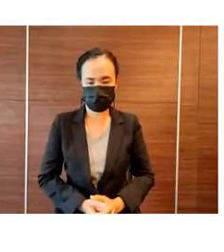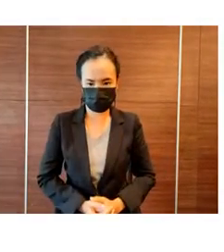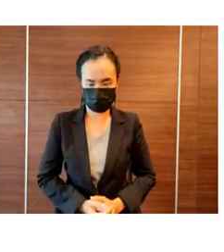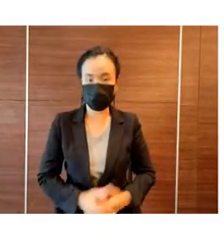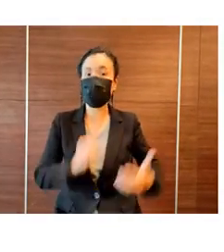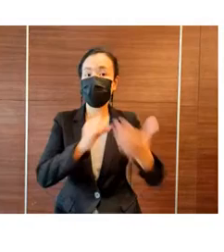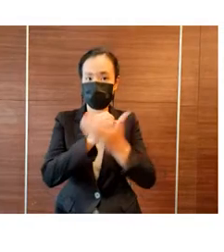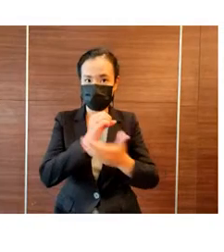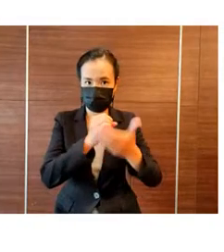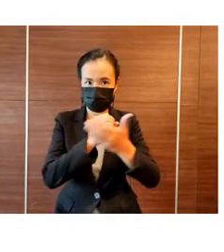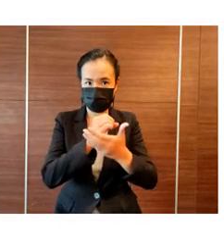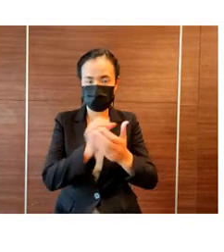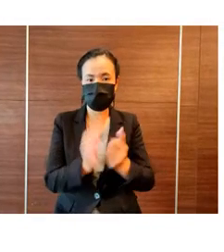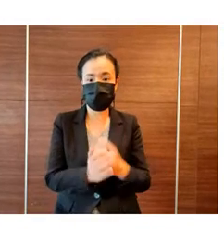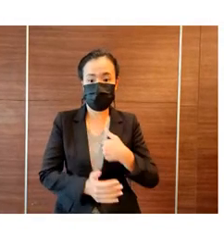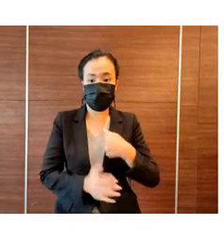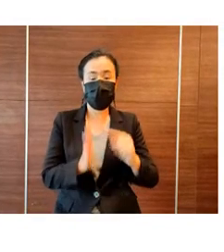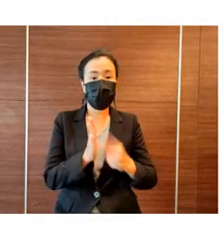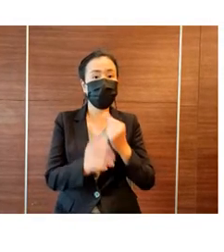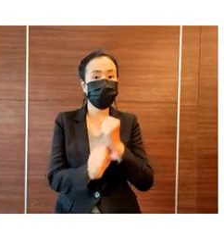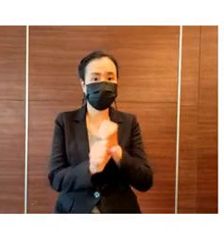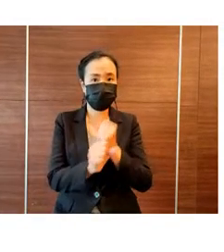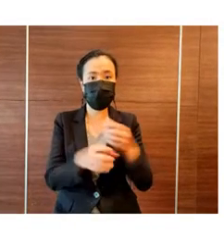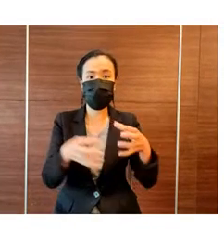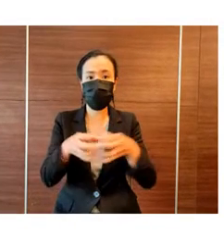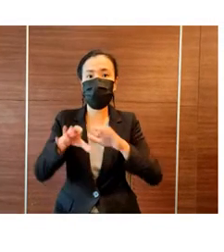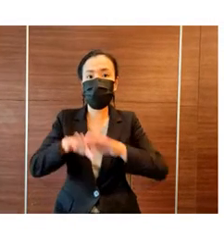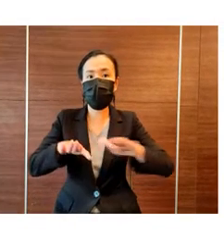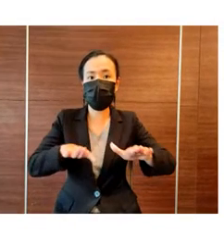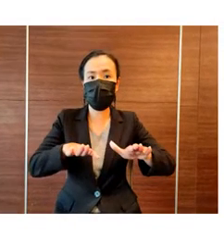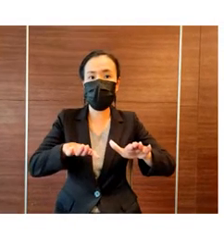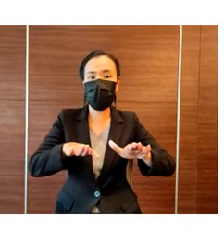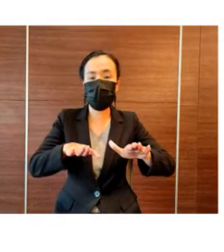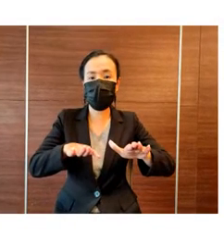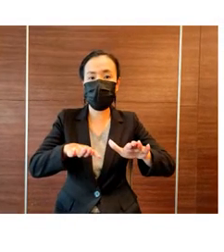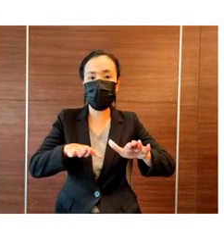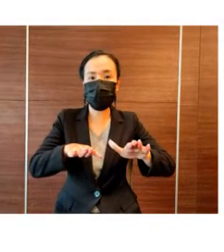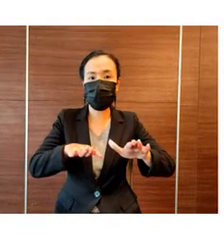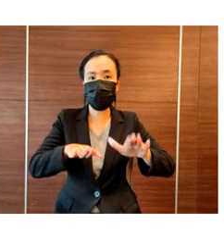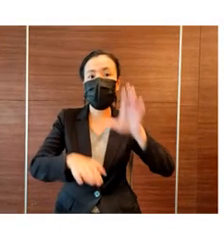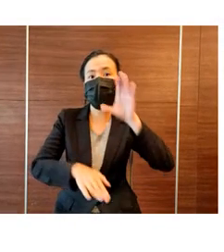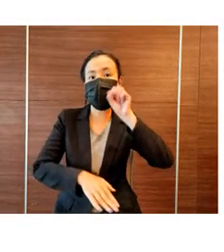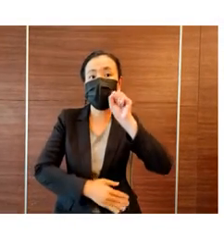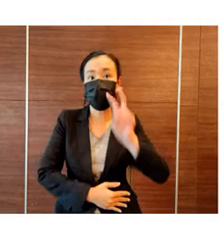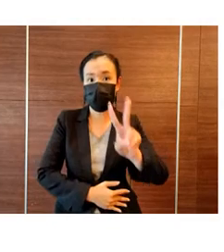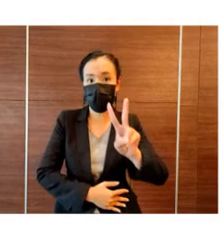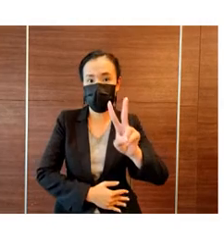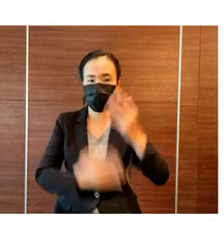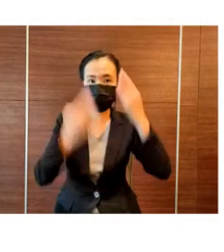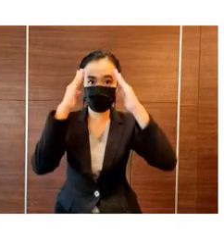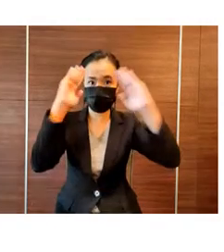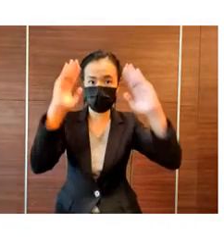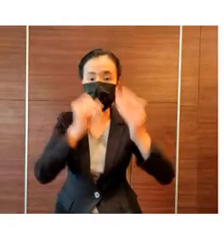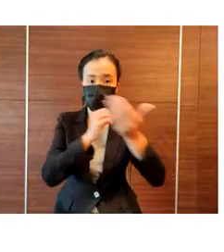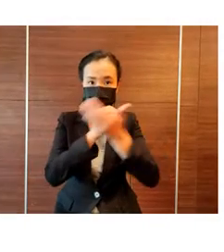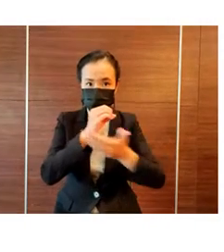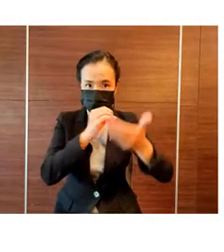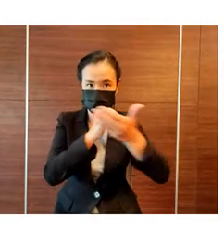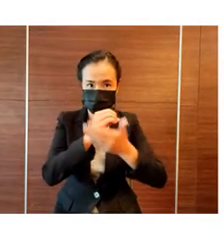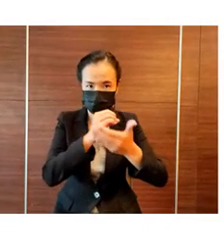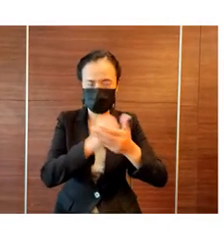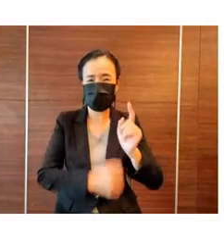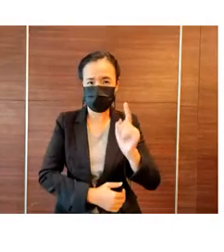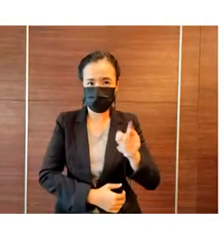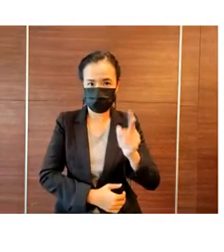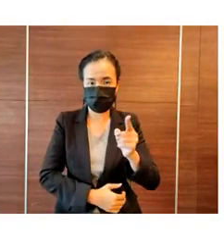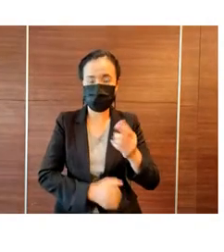าเสพติดเนี่ยโดยเราเริ่มทำงานกับกลุ่มน้องๆสาวประเภท2เนาะที่มีประสบการณ์ในการใช้สารเสพติดจริงๆ